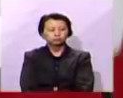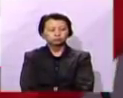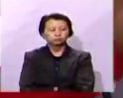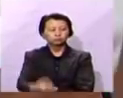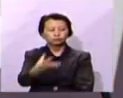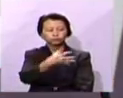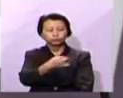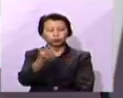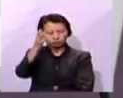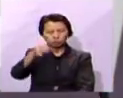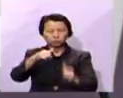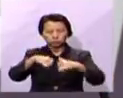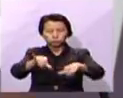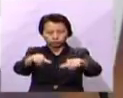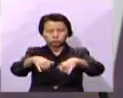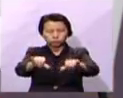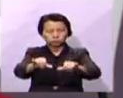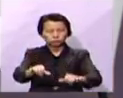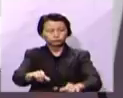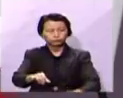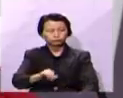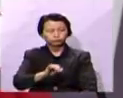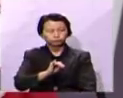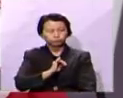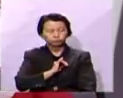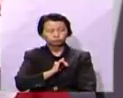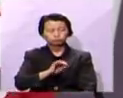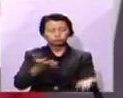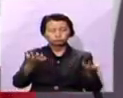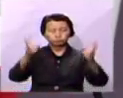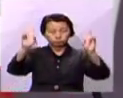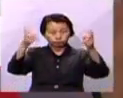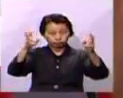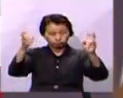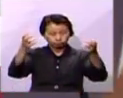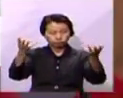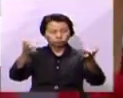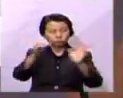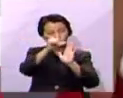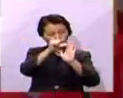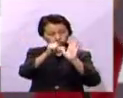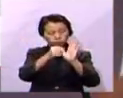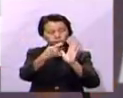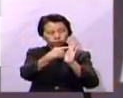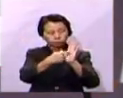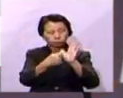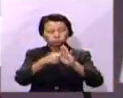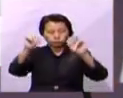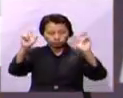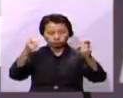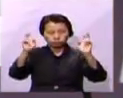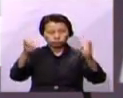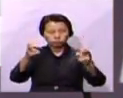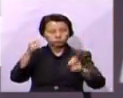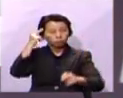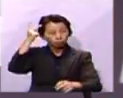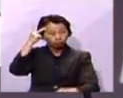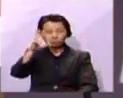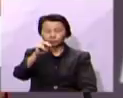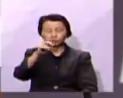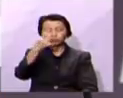Dan teruskan lagi. Kerana ini bukan agenda pilihan raya, ianya adalah agenda